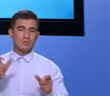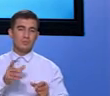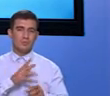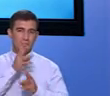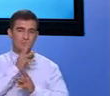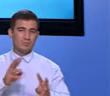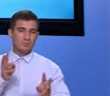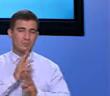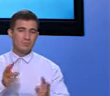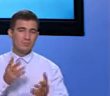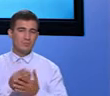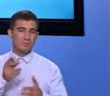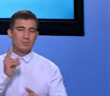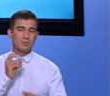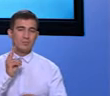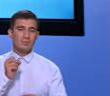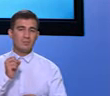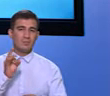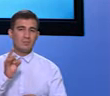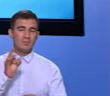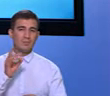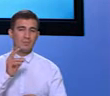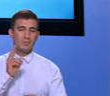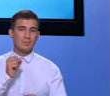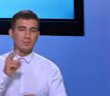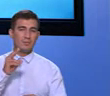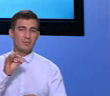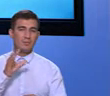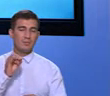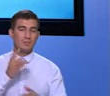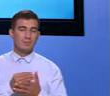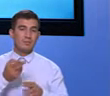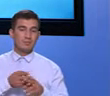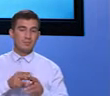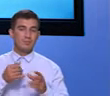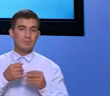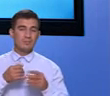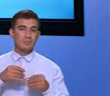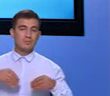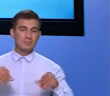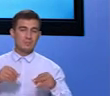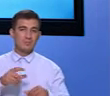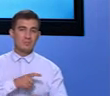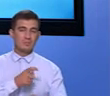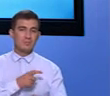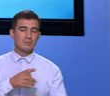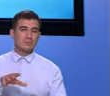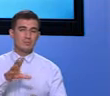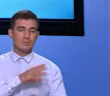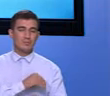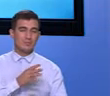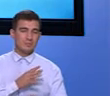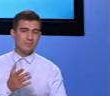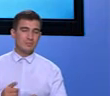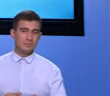tashqari kadivarlar. Kadivarlar kimlar? Kadivarlar dehqonlarning yerlarida ishlovchi xizmatkorlar edi.